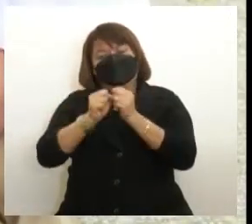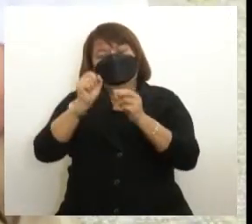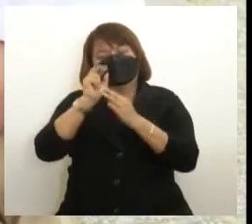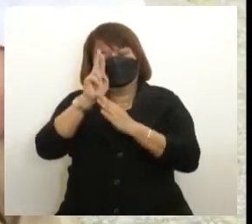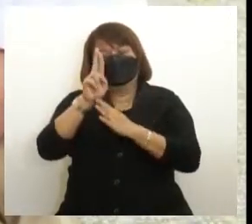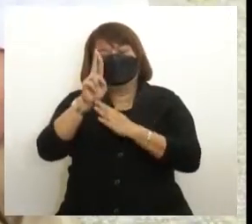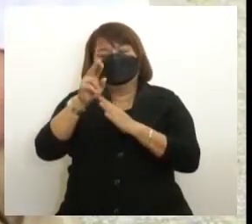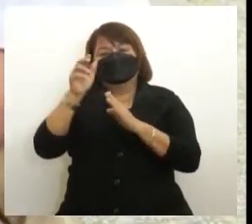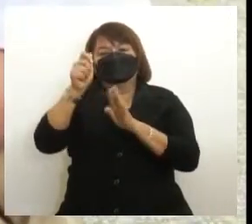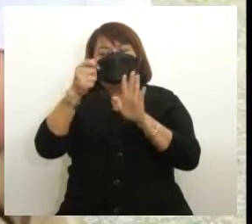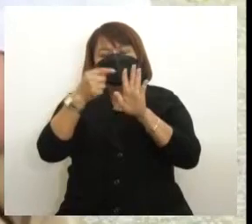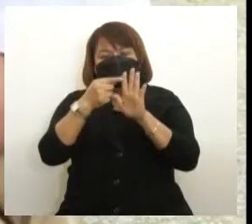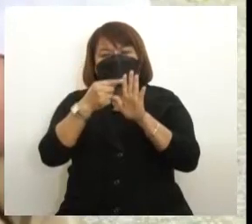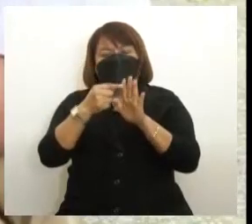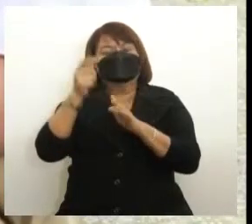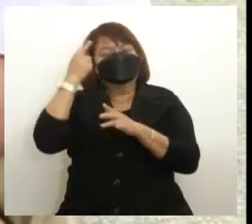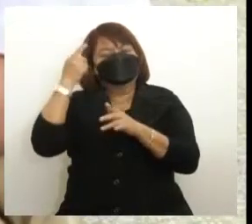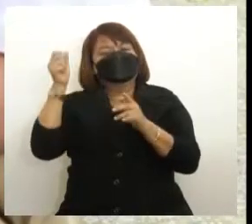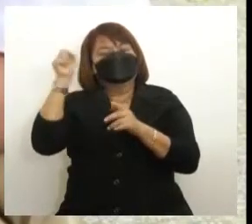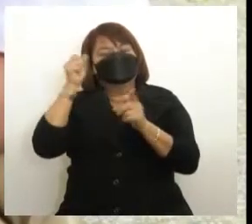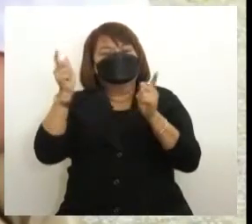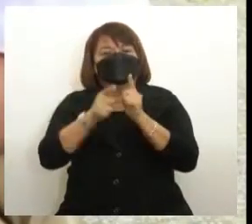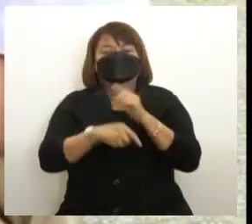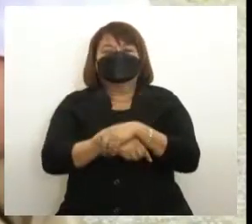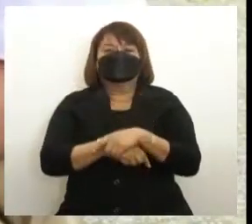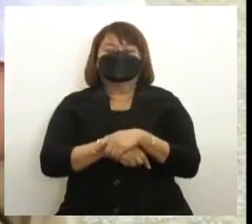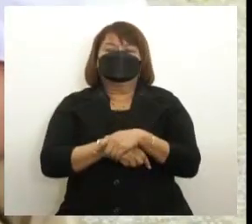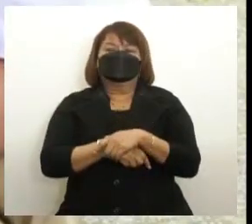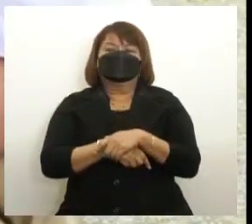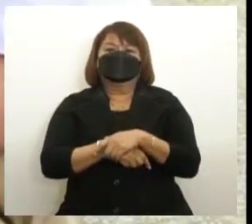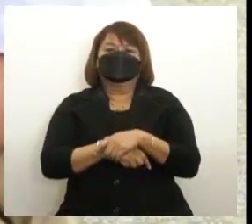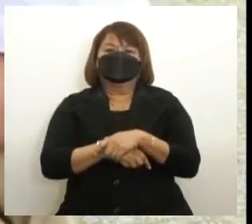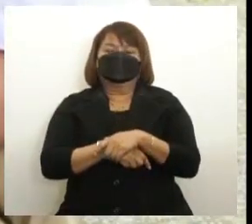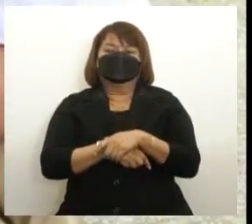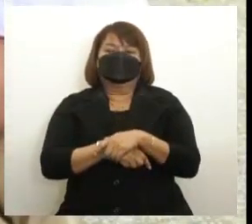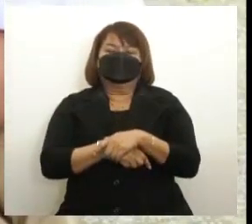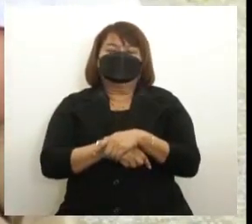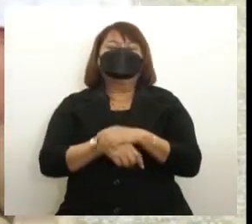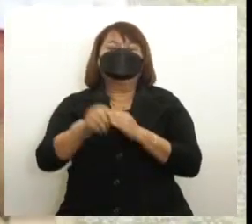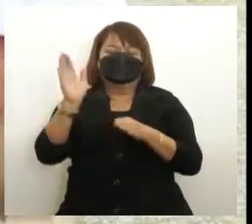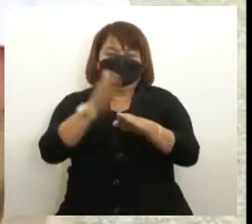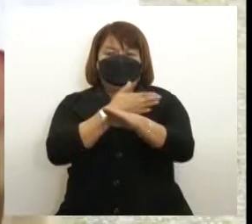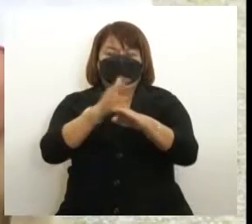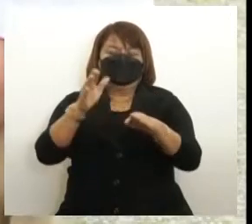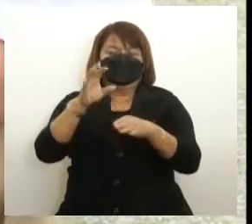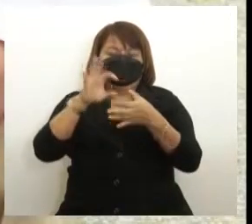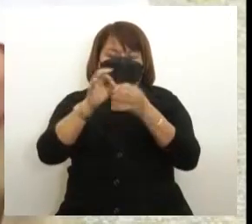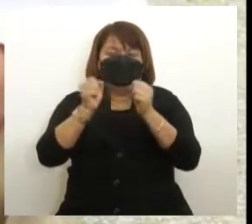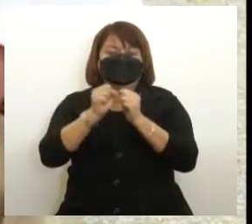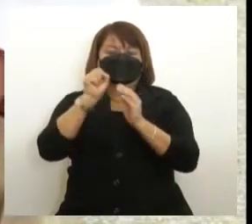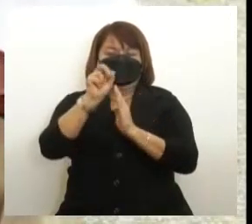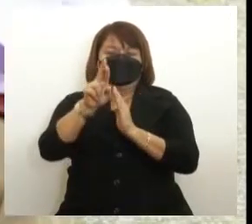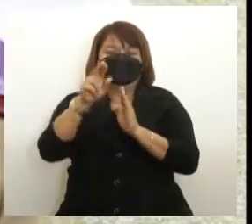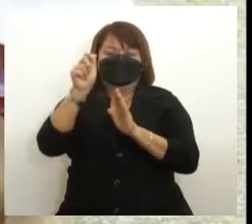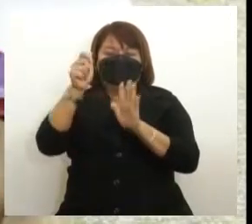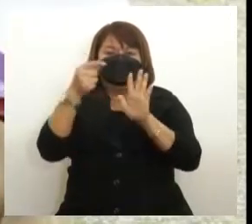นมาละกระทะรวมกันสนุกสุขสันต์ทุกวันดีมาจำไว้ดับพยานชน